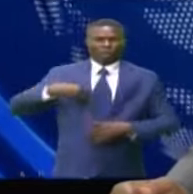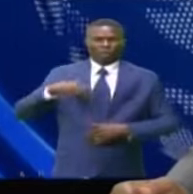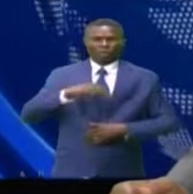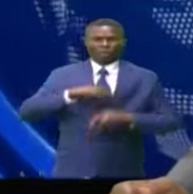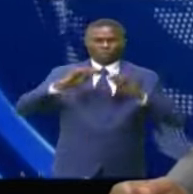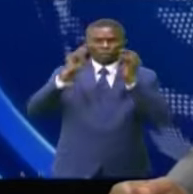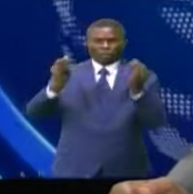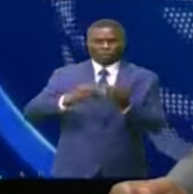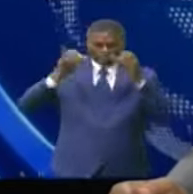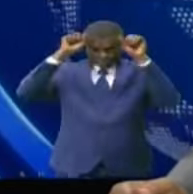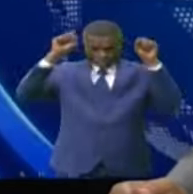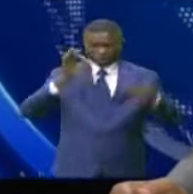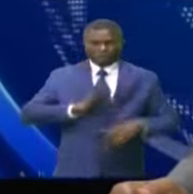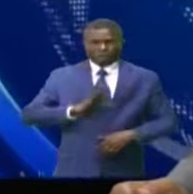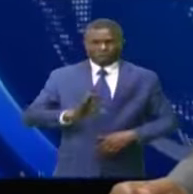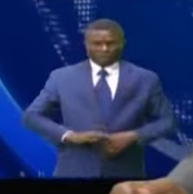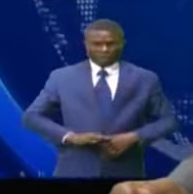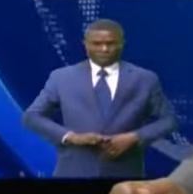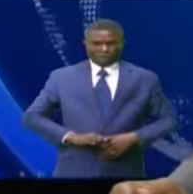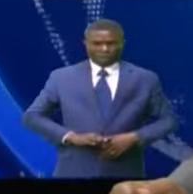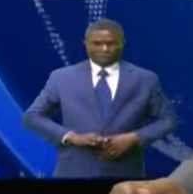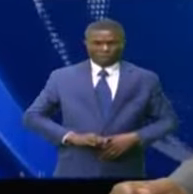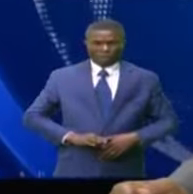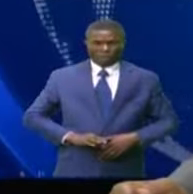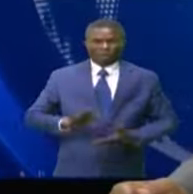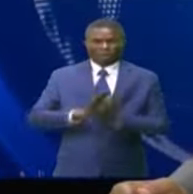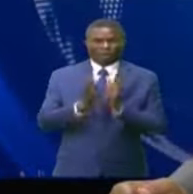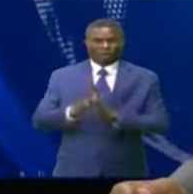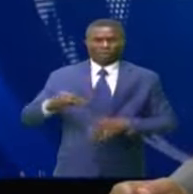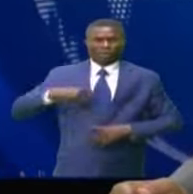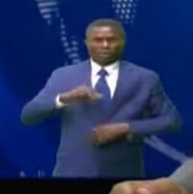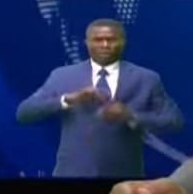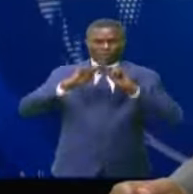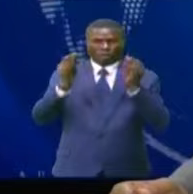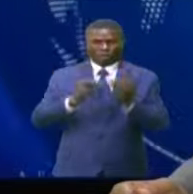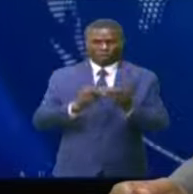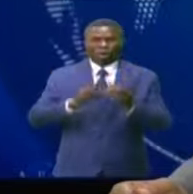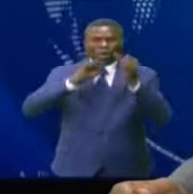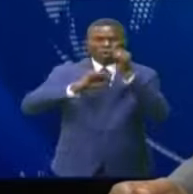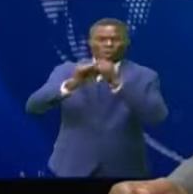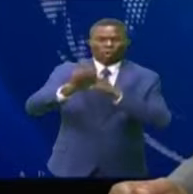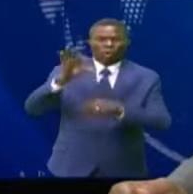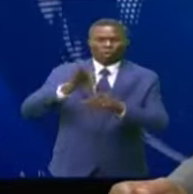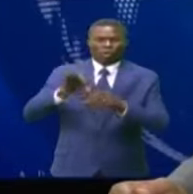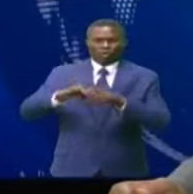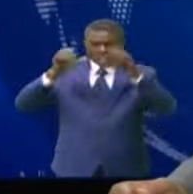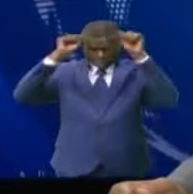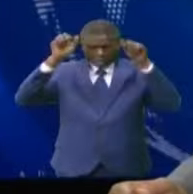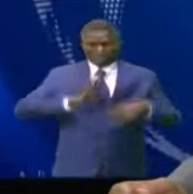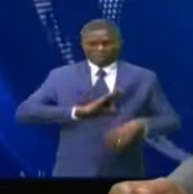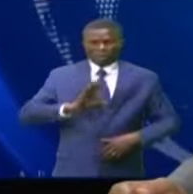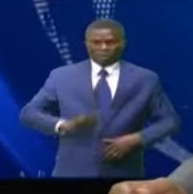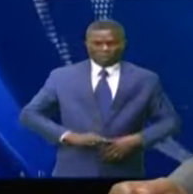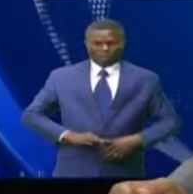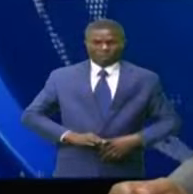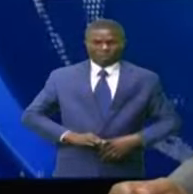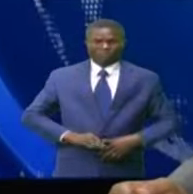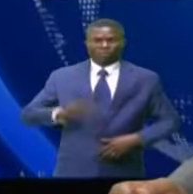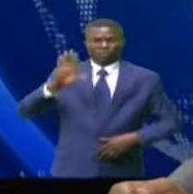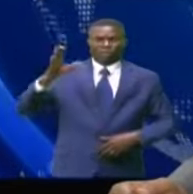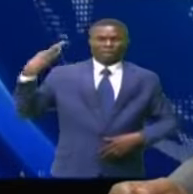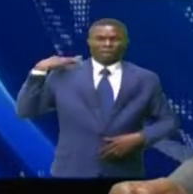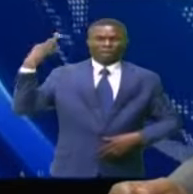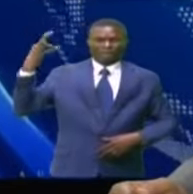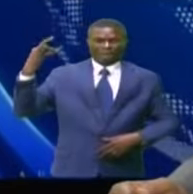parti présidentiel sera d'office membre de l'équipe de campagne électorale de Félix Antoine Tshisekedi, leur candidat à